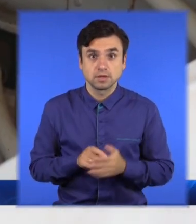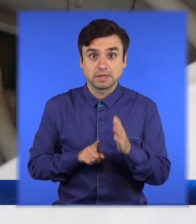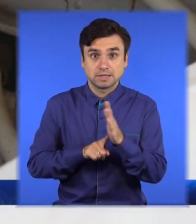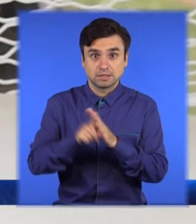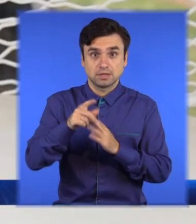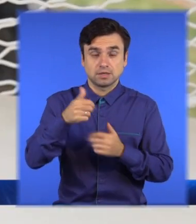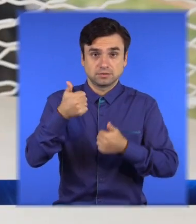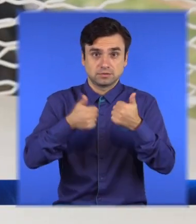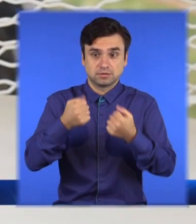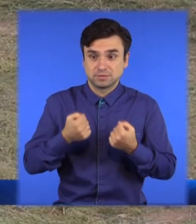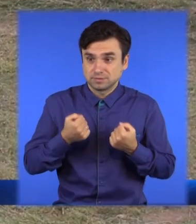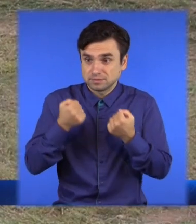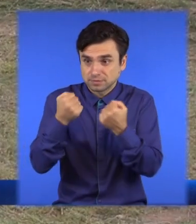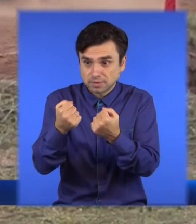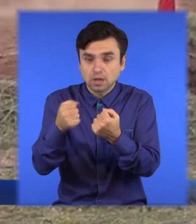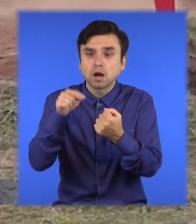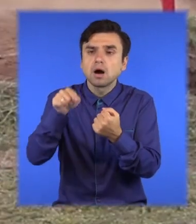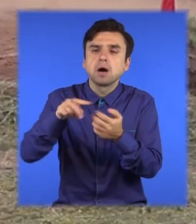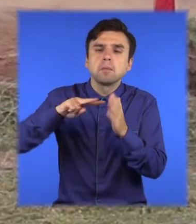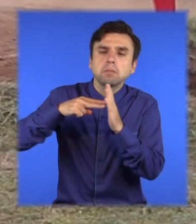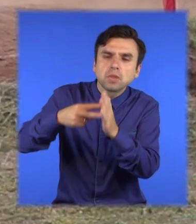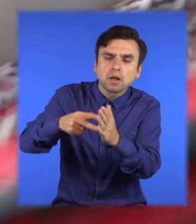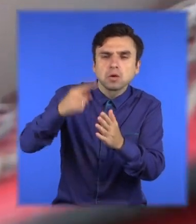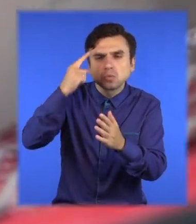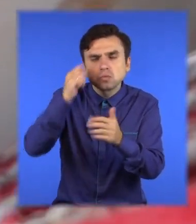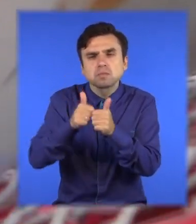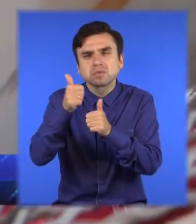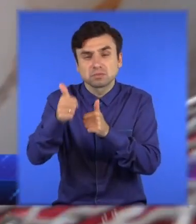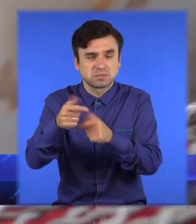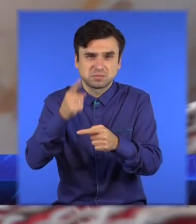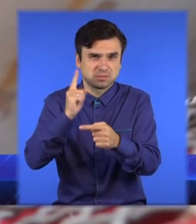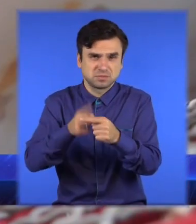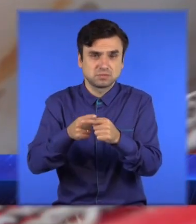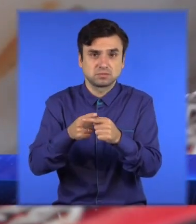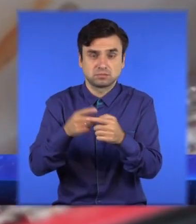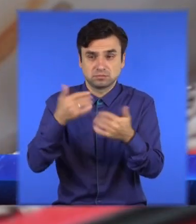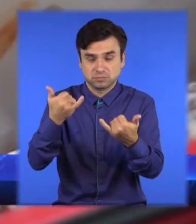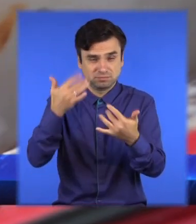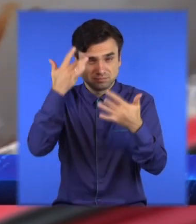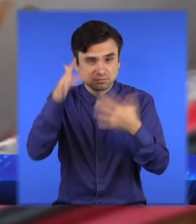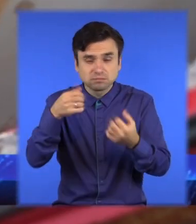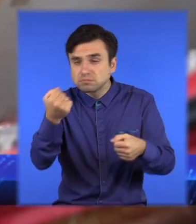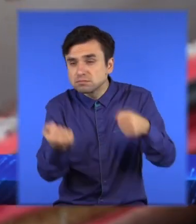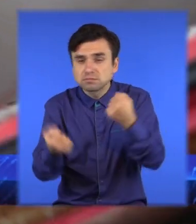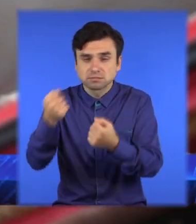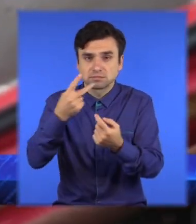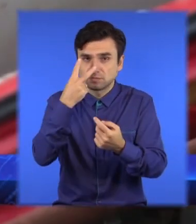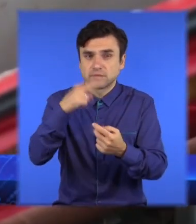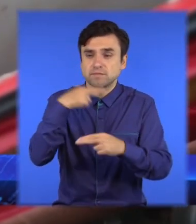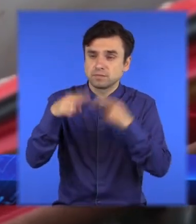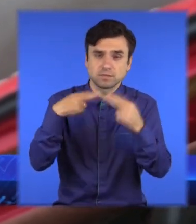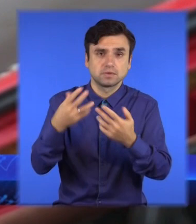участь у перегонах для них як інше життя, де є тільки ти і машина. Це один із учасників перегонів на виживання.